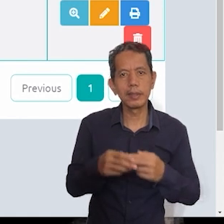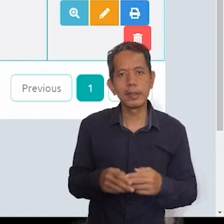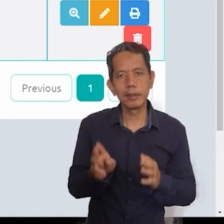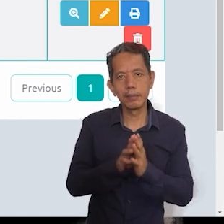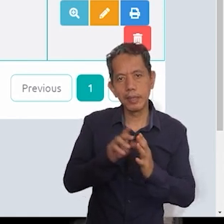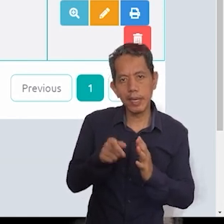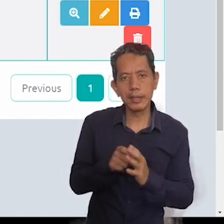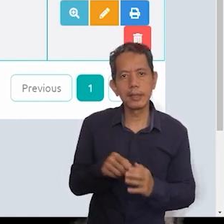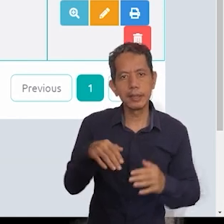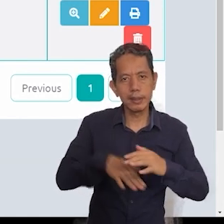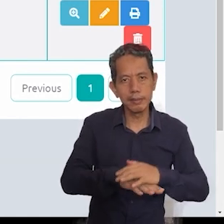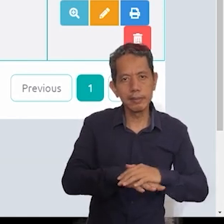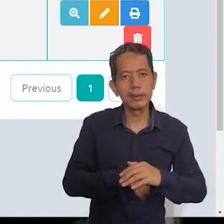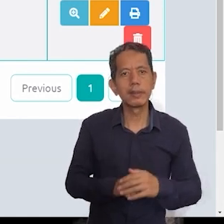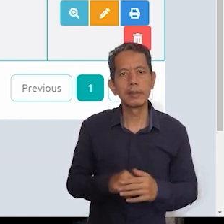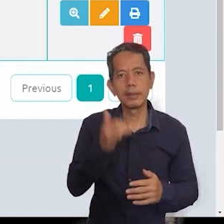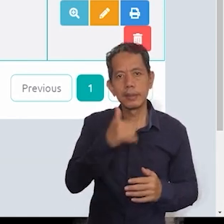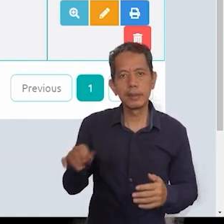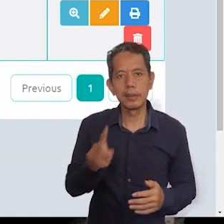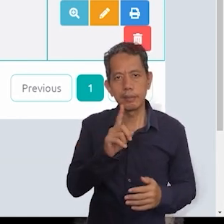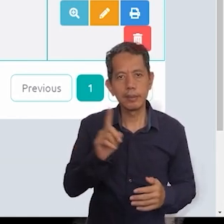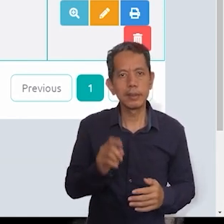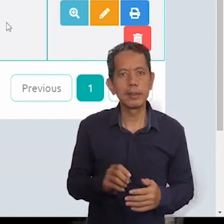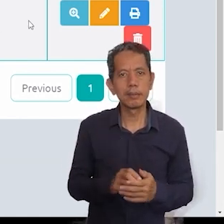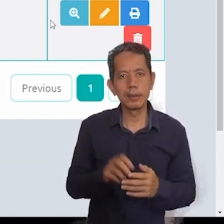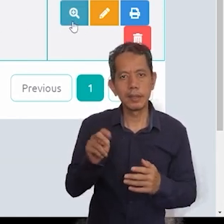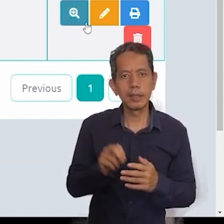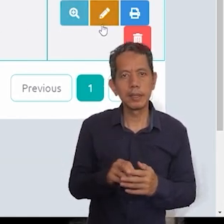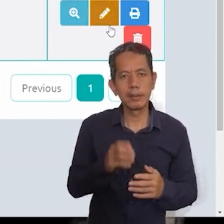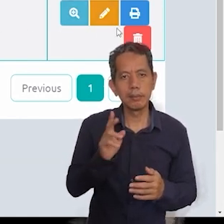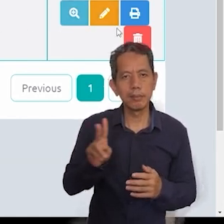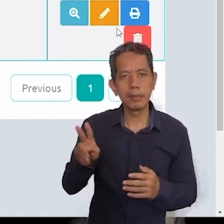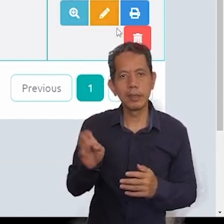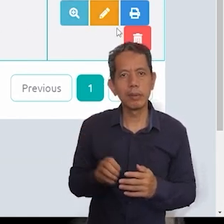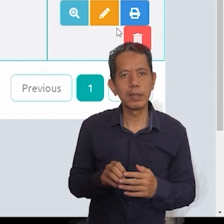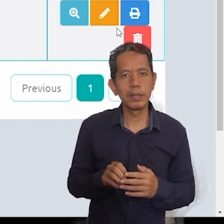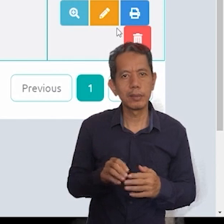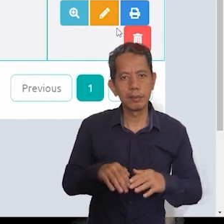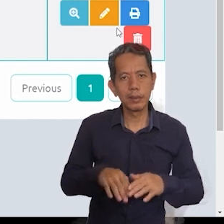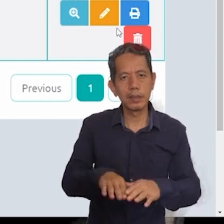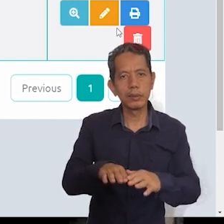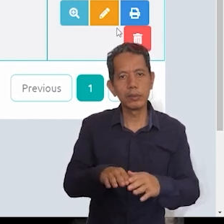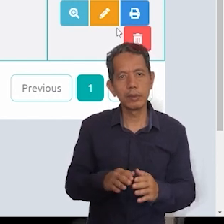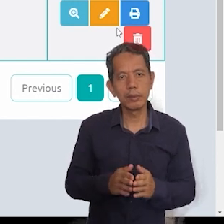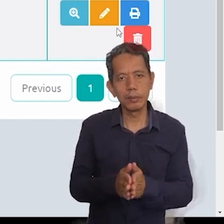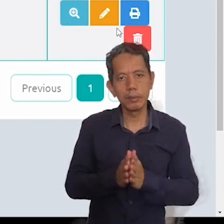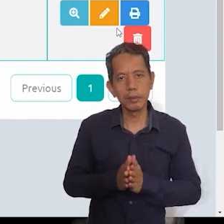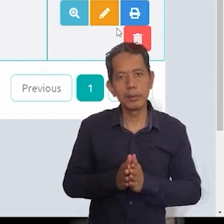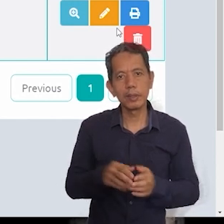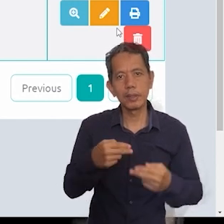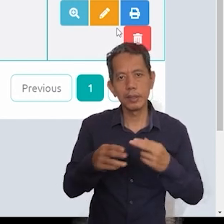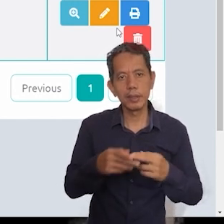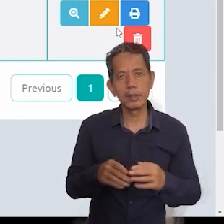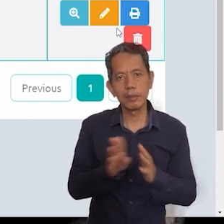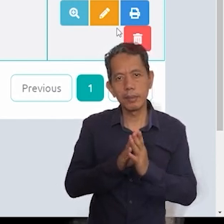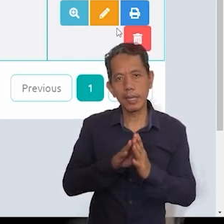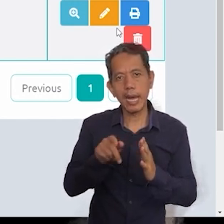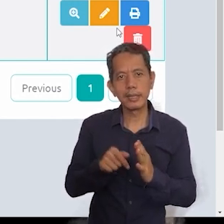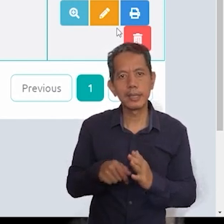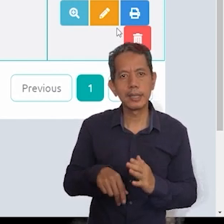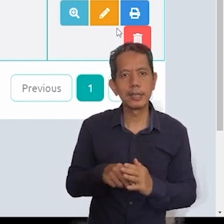berhasil disimpan, yang mana menandakan bahwa pengajuan permohonan rekan-rekan berhasil